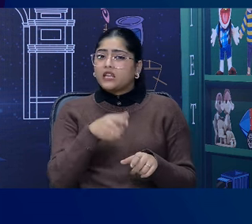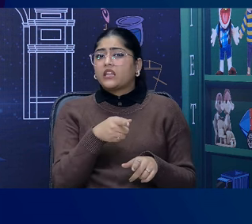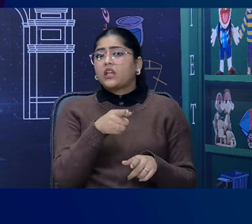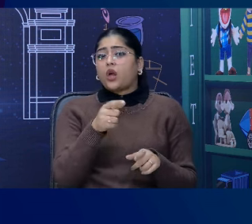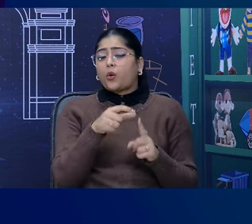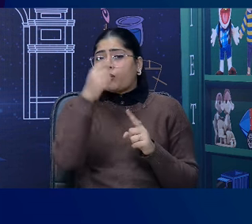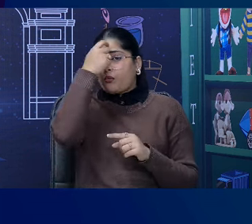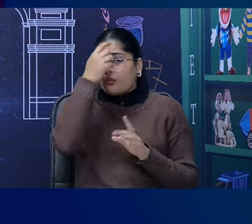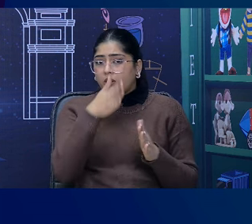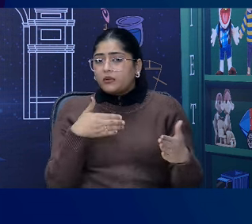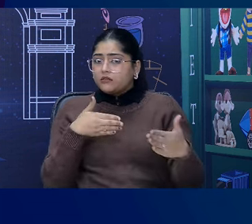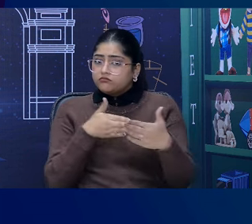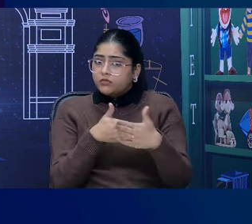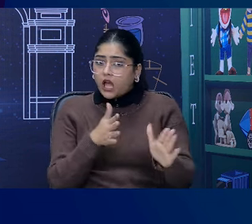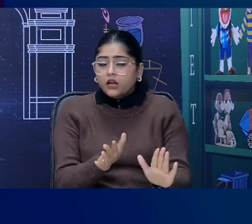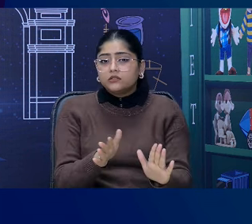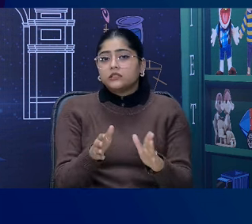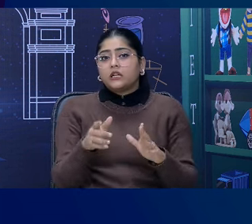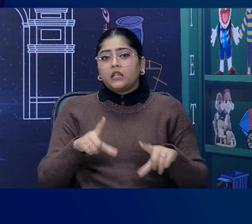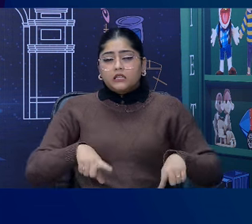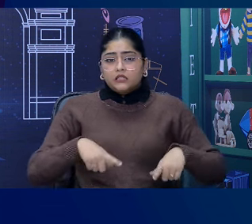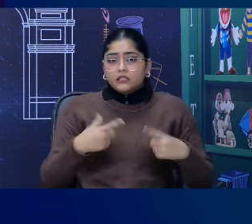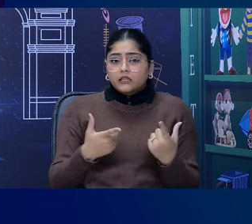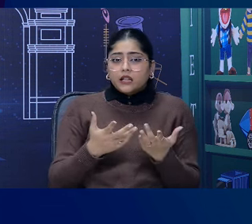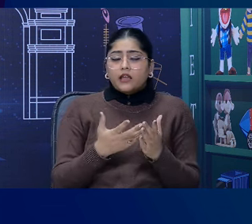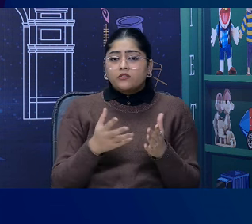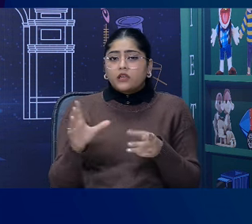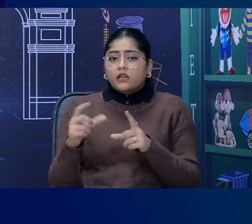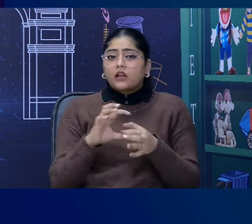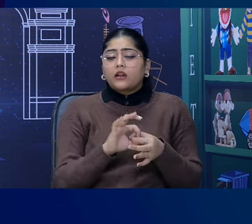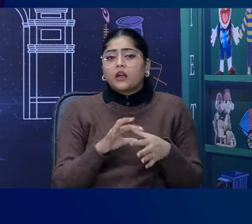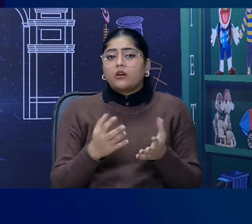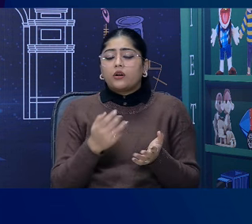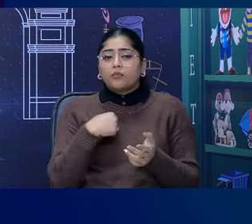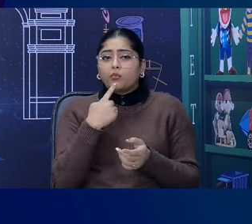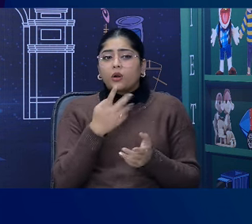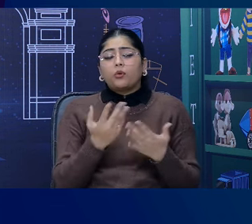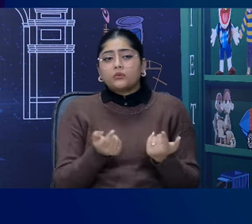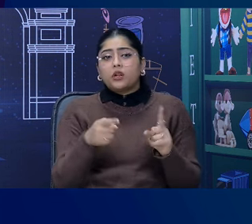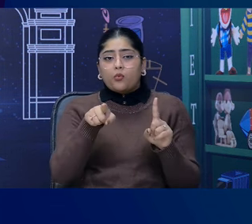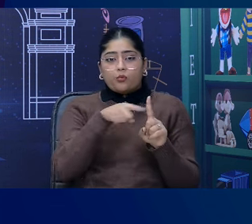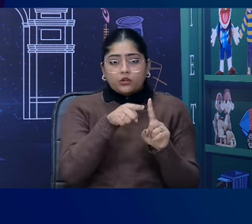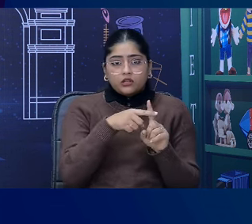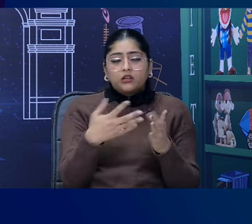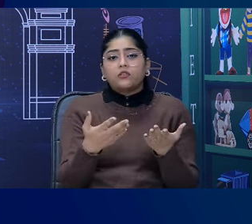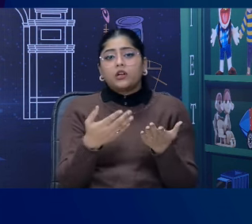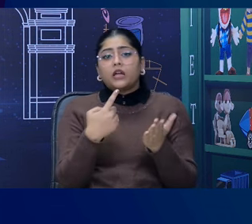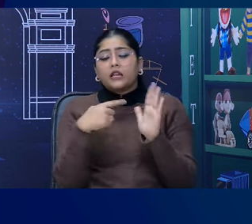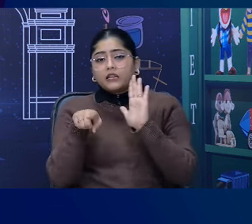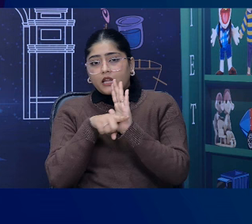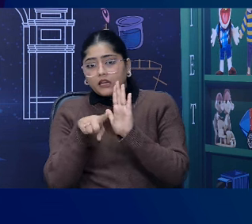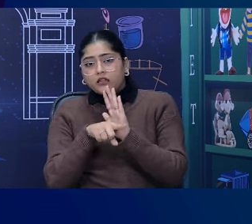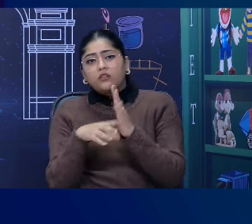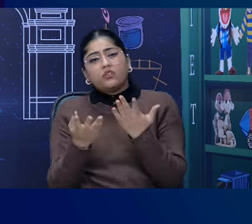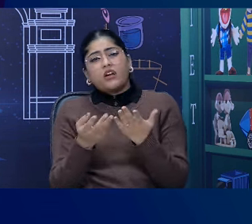हमारे पास सिचुएशन है यह पॉजिटिव है न्यूट्रल है या नेगेटिव है यह एक बार पता चल